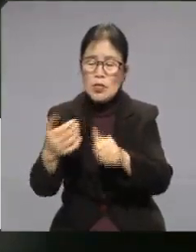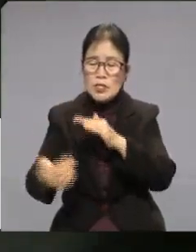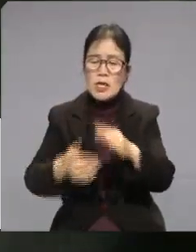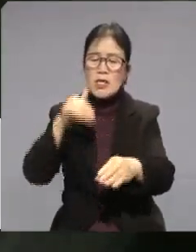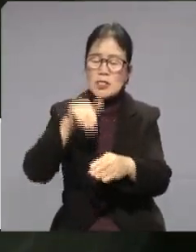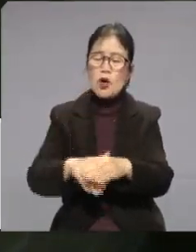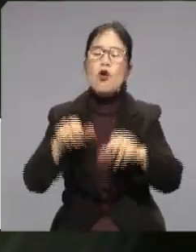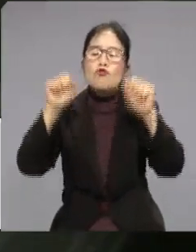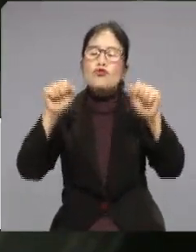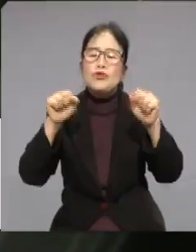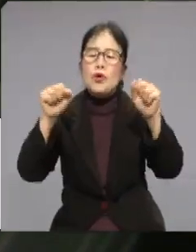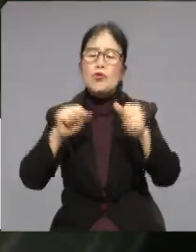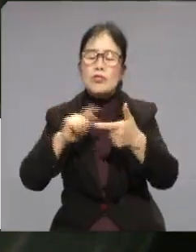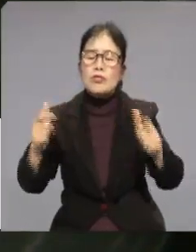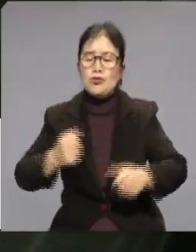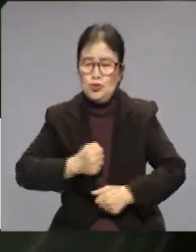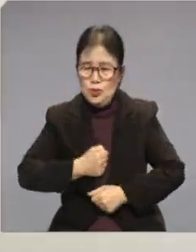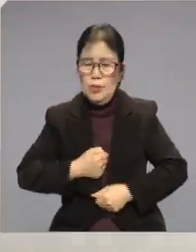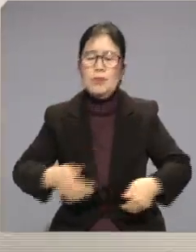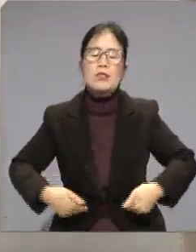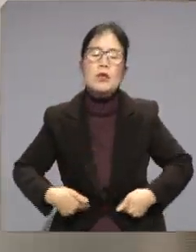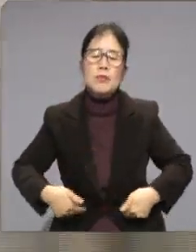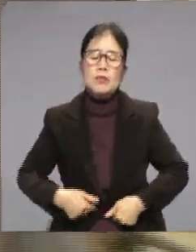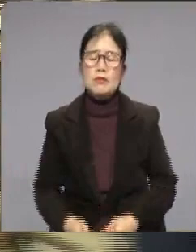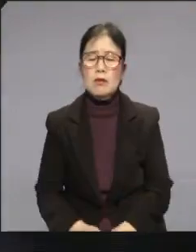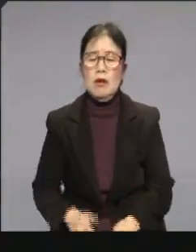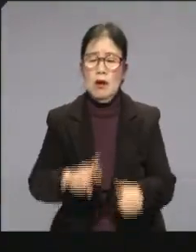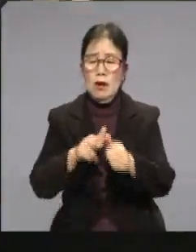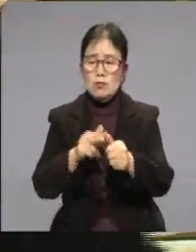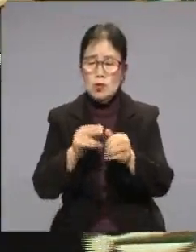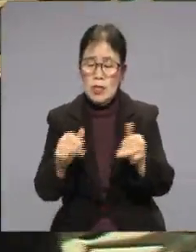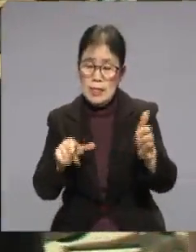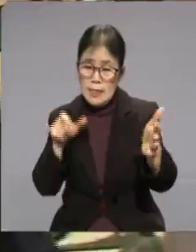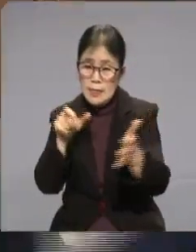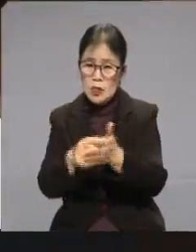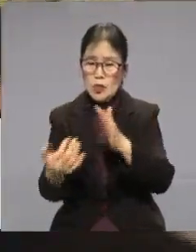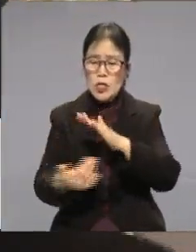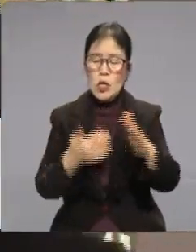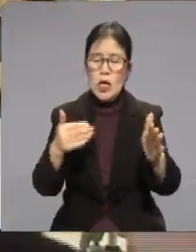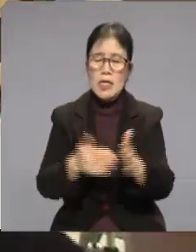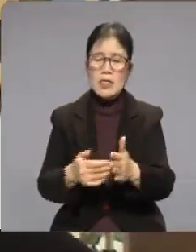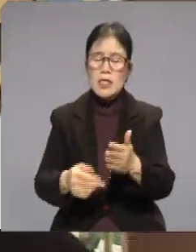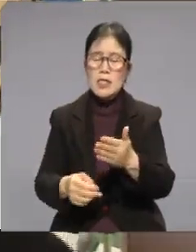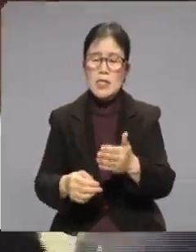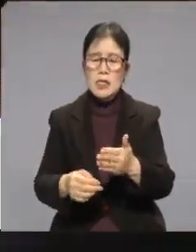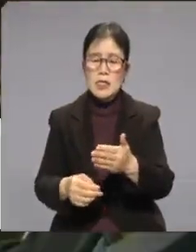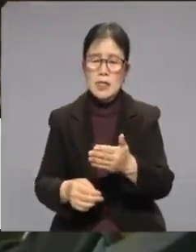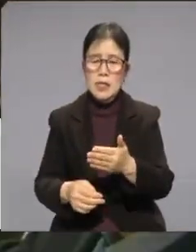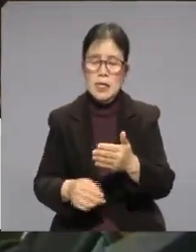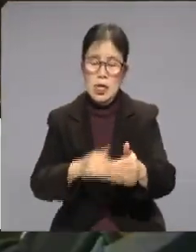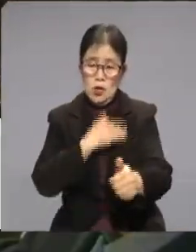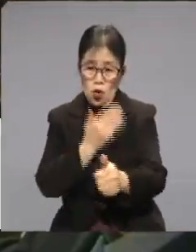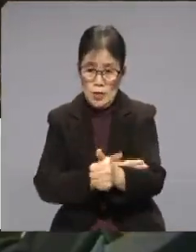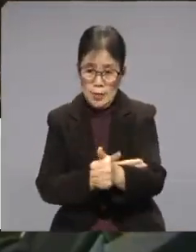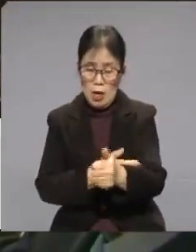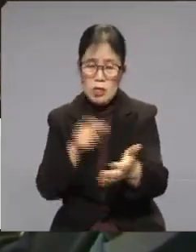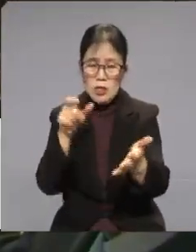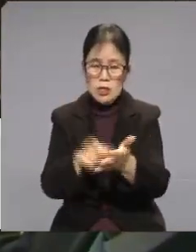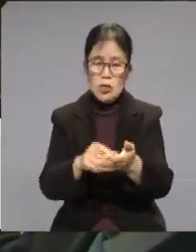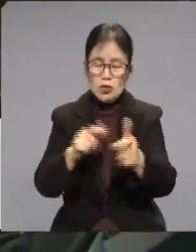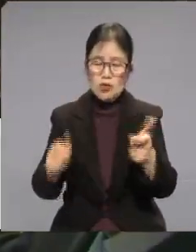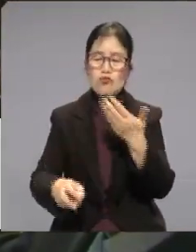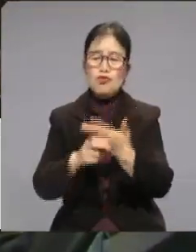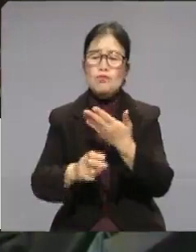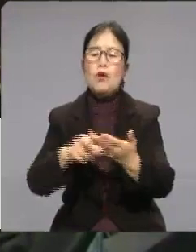되는 만큼 주의가 필요합니다. 후보자 등록 전까지는 불법 권리당원 등록 등 당내 경선에서 발생하는